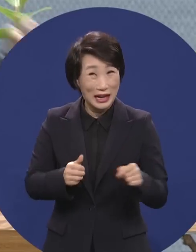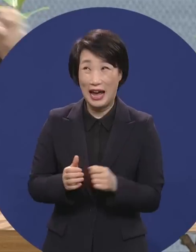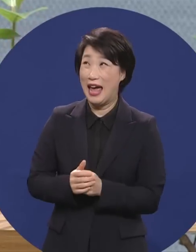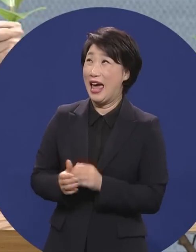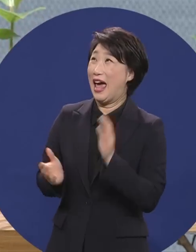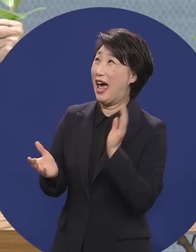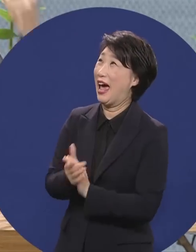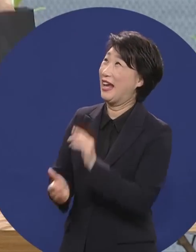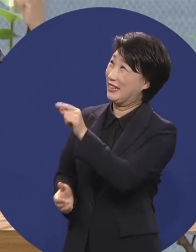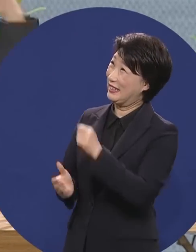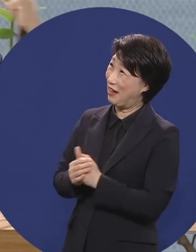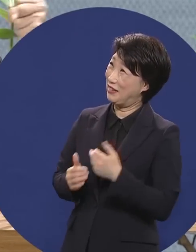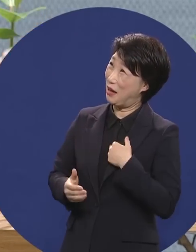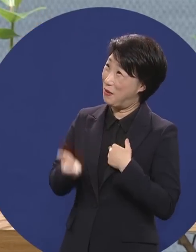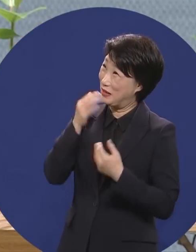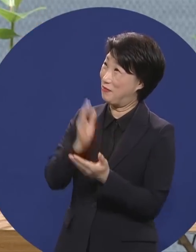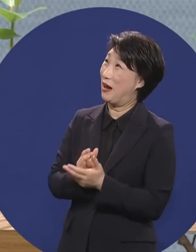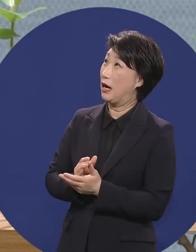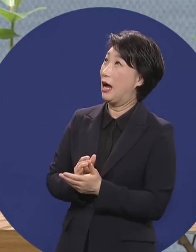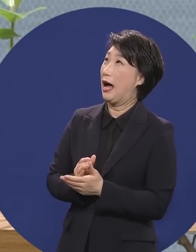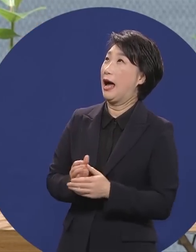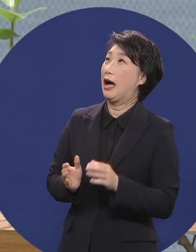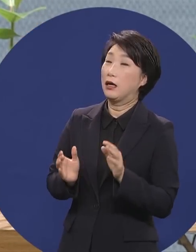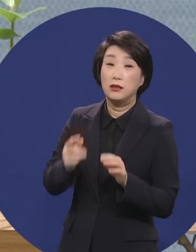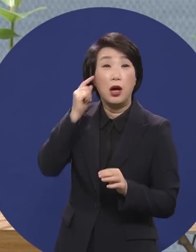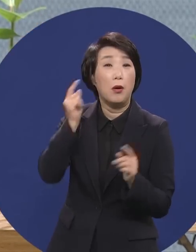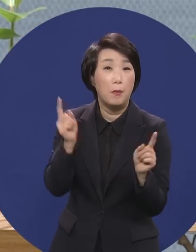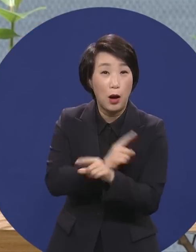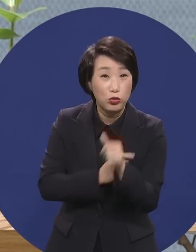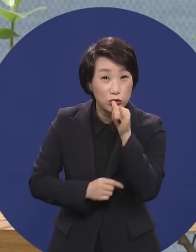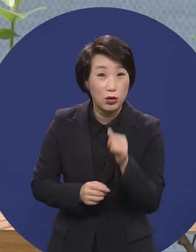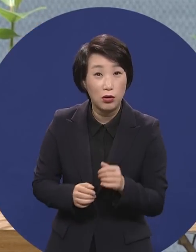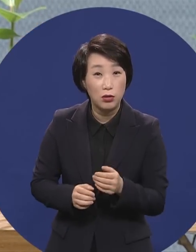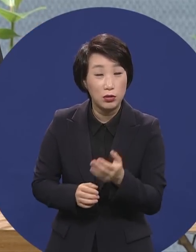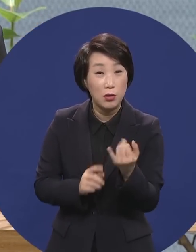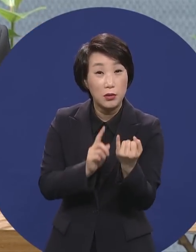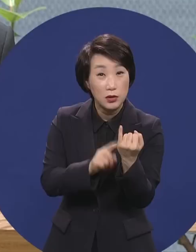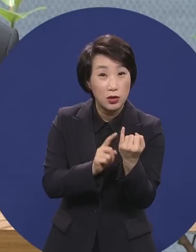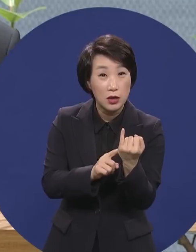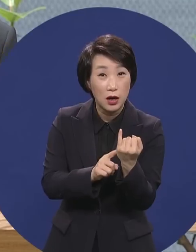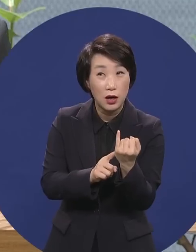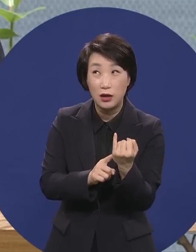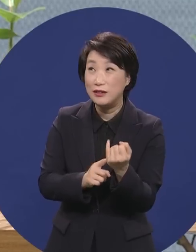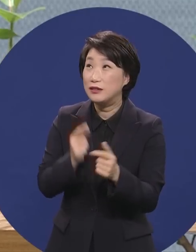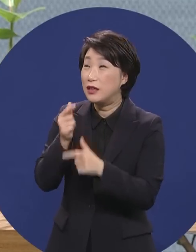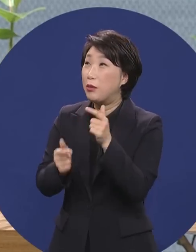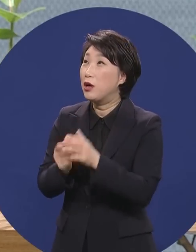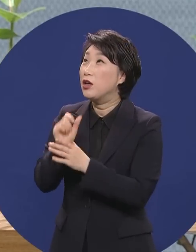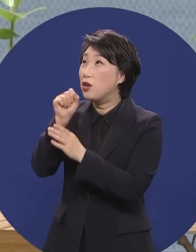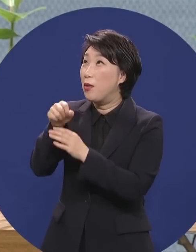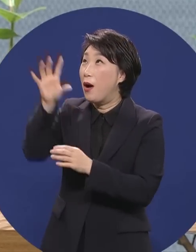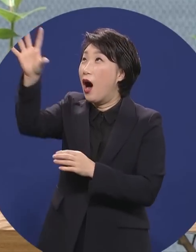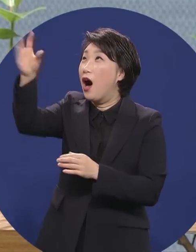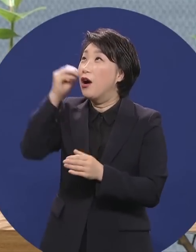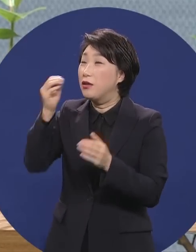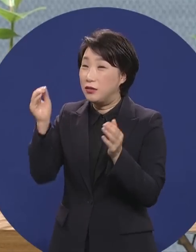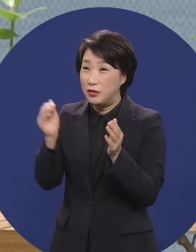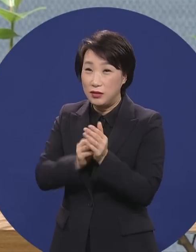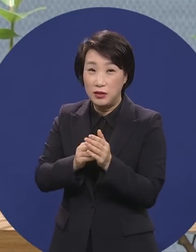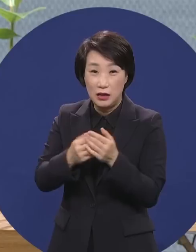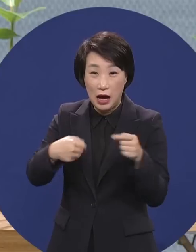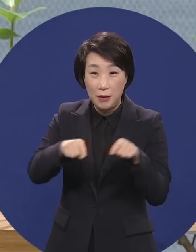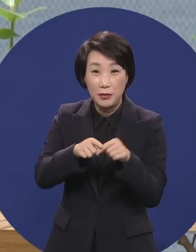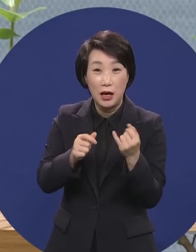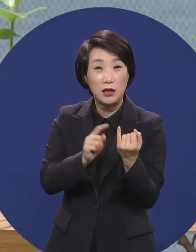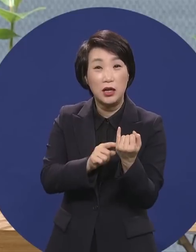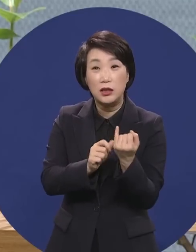하신 거 아니야? 바뀝니다. 여자가 그 실과를 따먹고 자기와 함께한 그